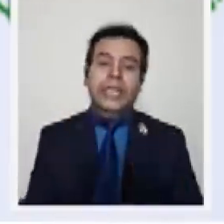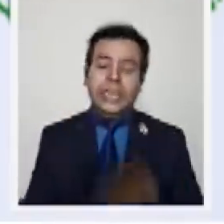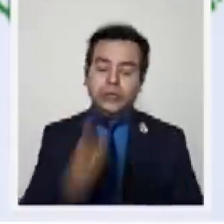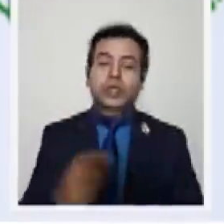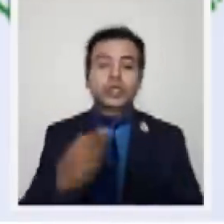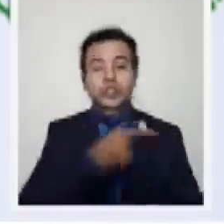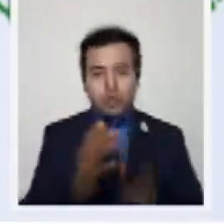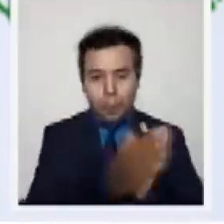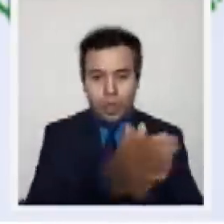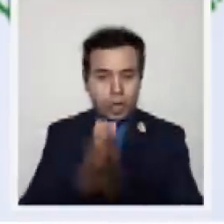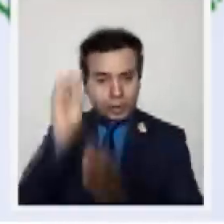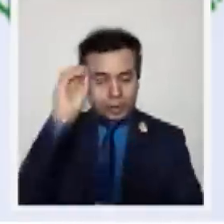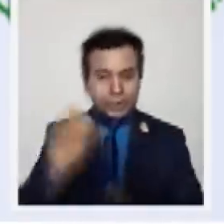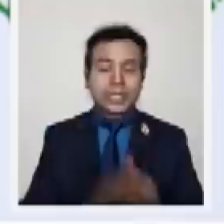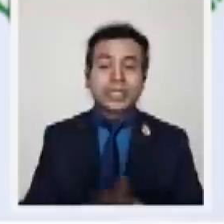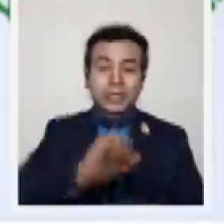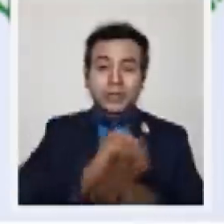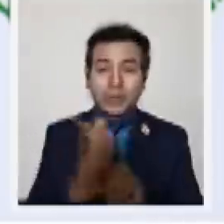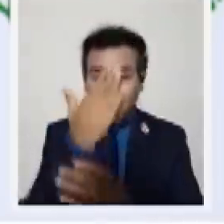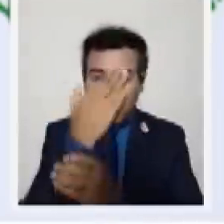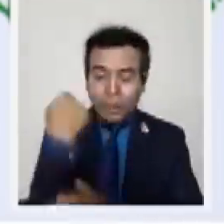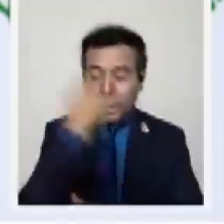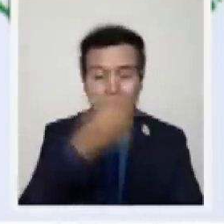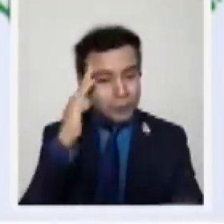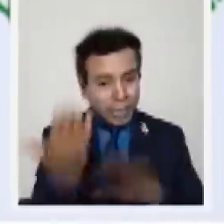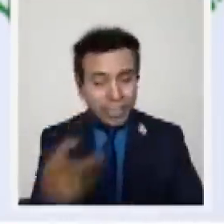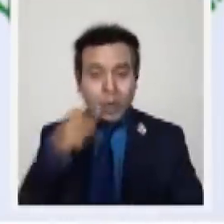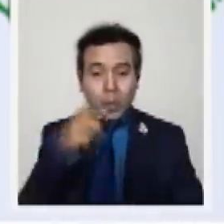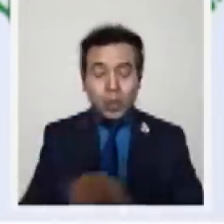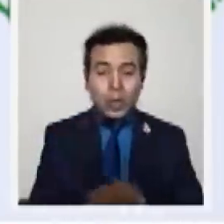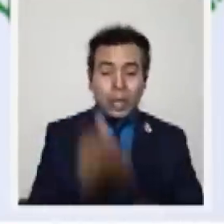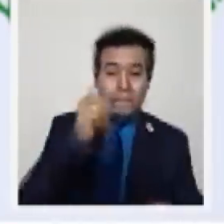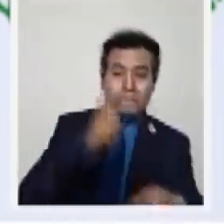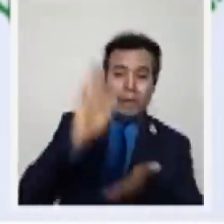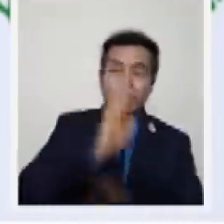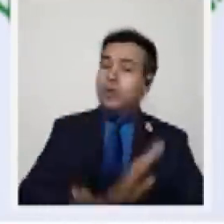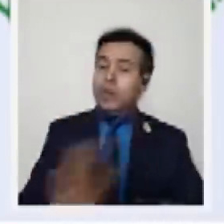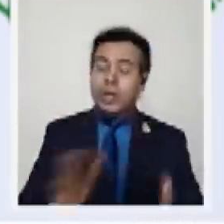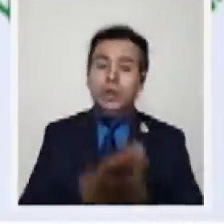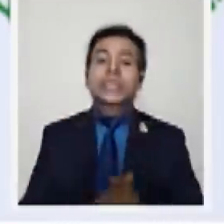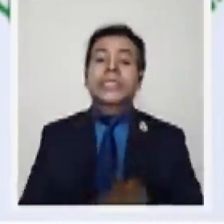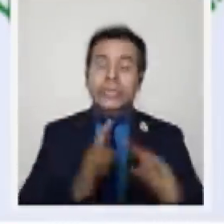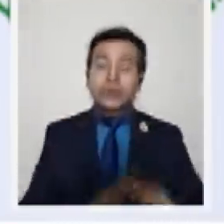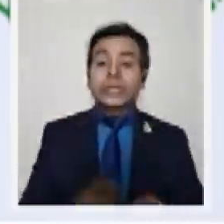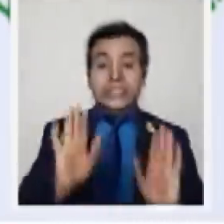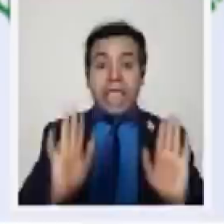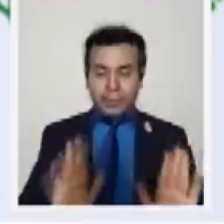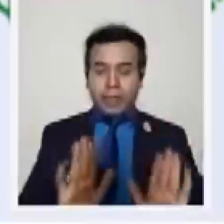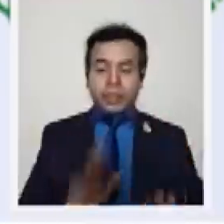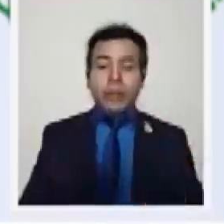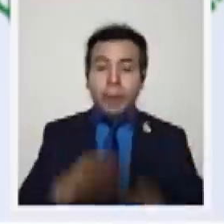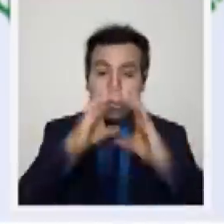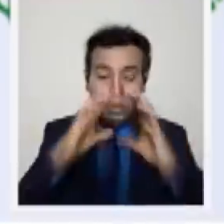ভাইরাস ছড়ানোর কোনো সম্ভাবনা নাই। এই জন্য আমরা দাফন ক্রিয়া চালানোর